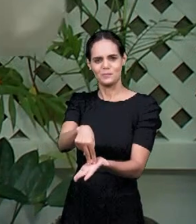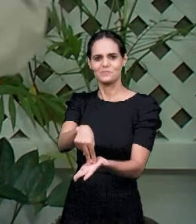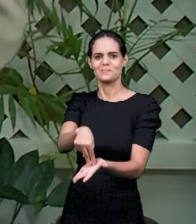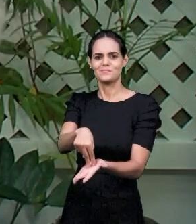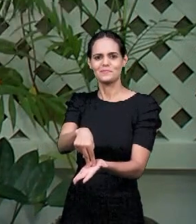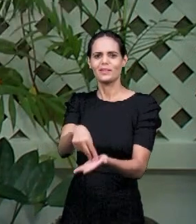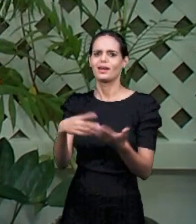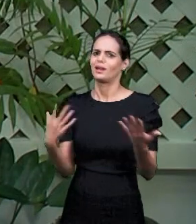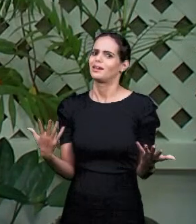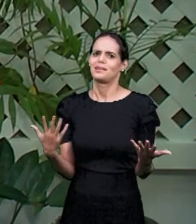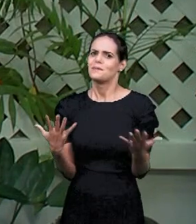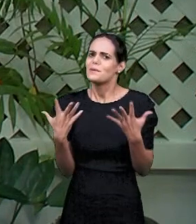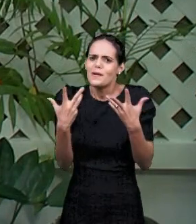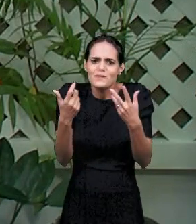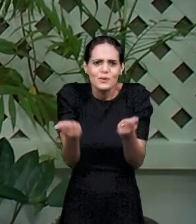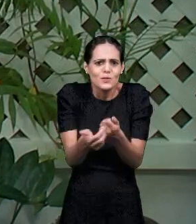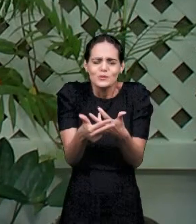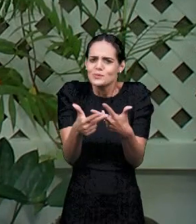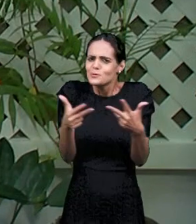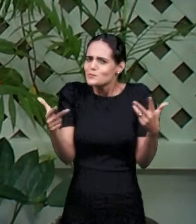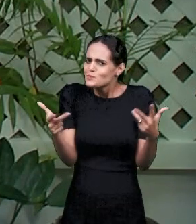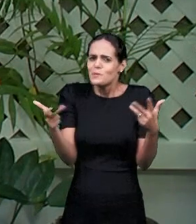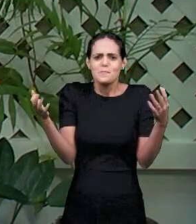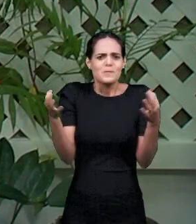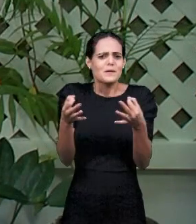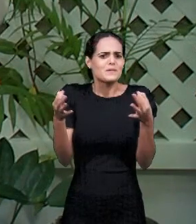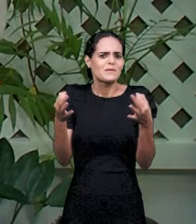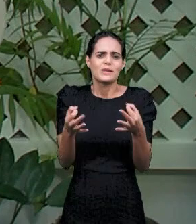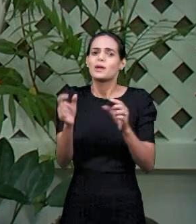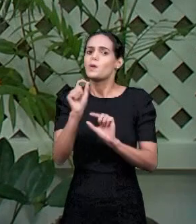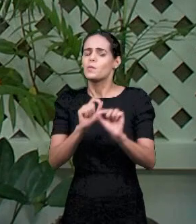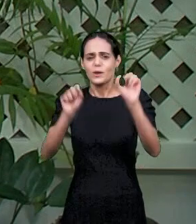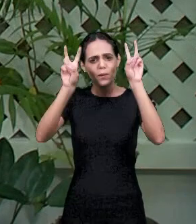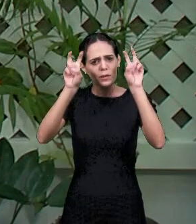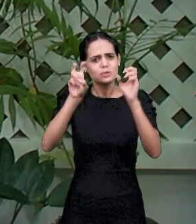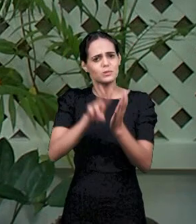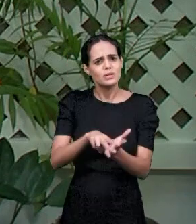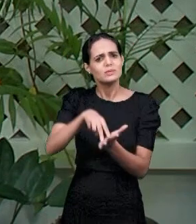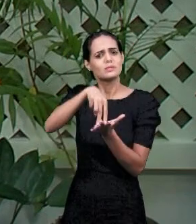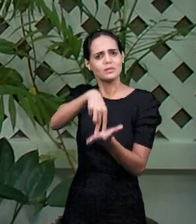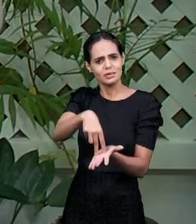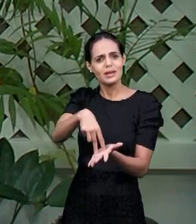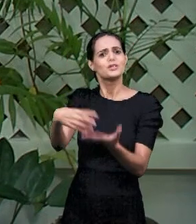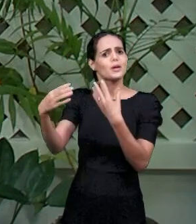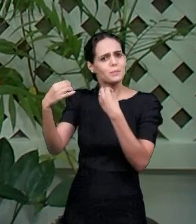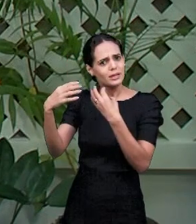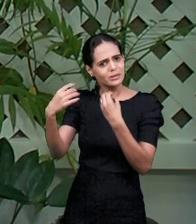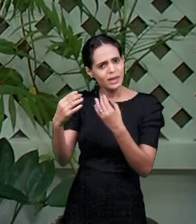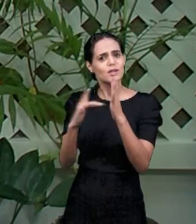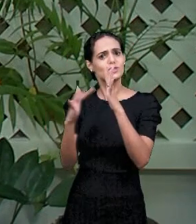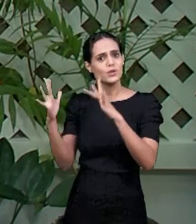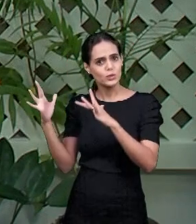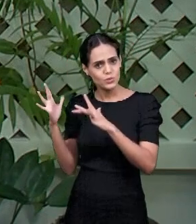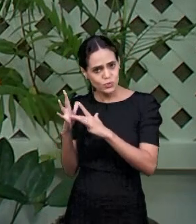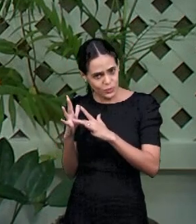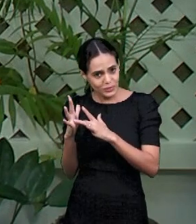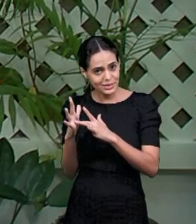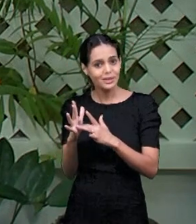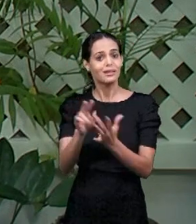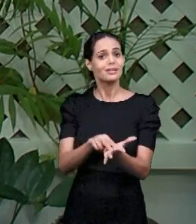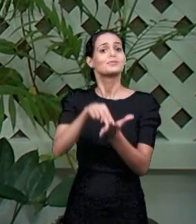frères, il y a une chose plus extraordinaire pour nous que les leçons de